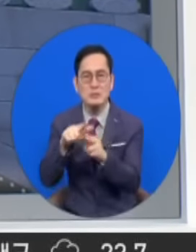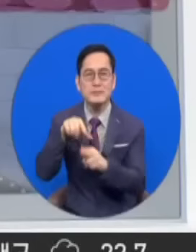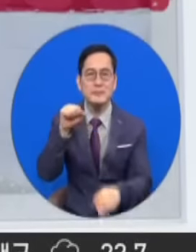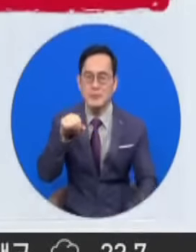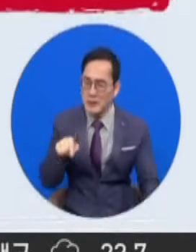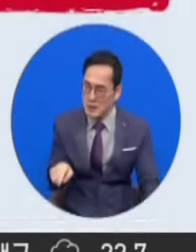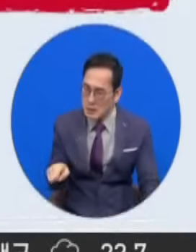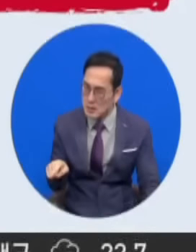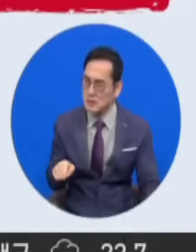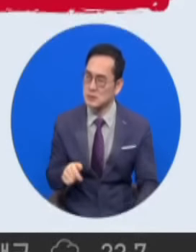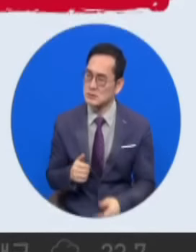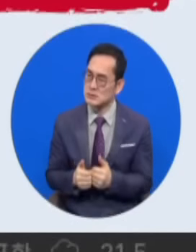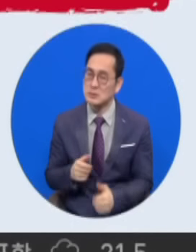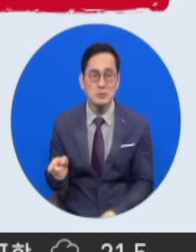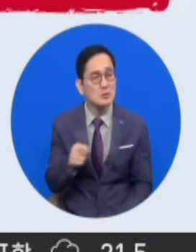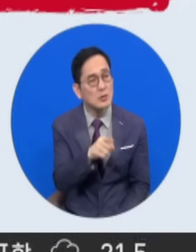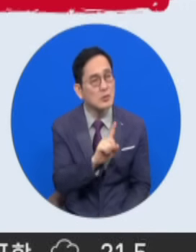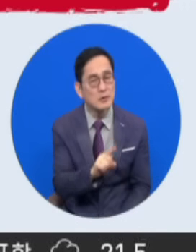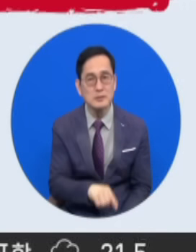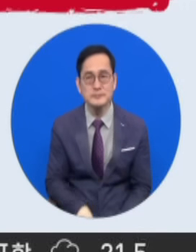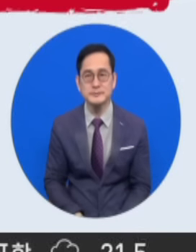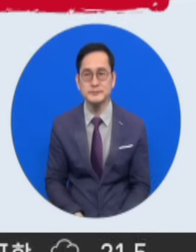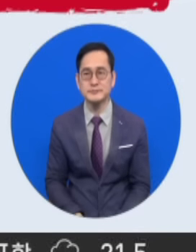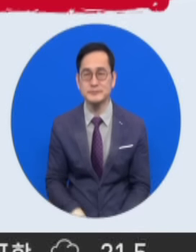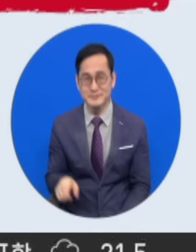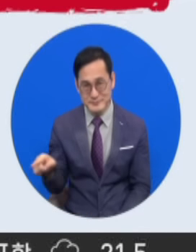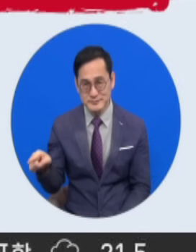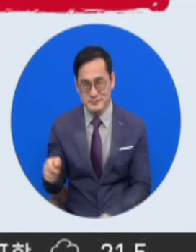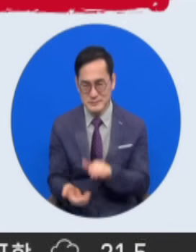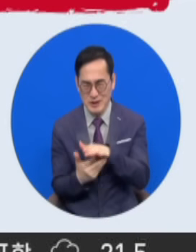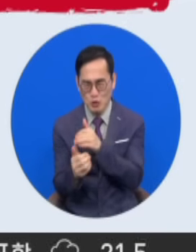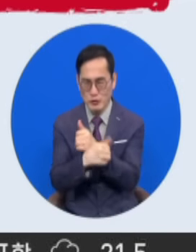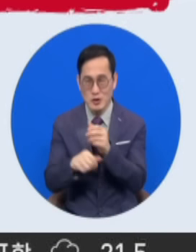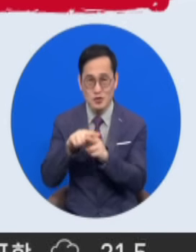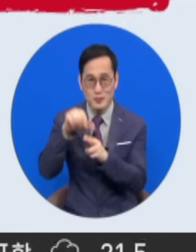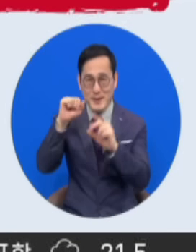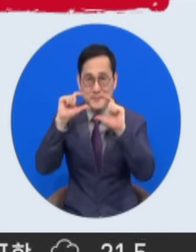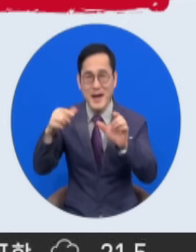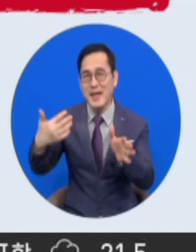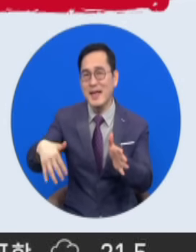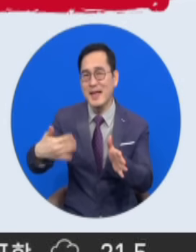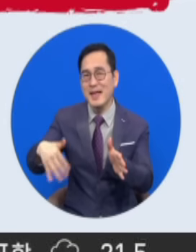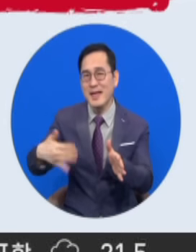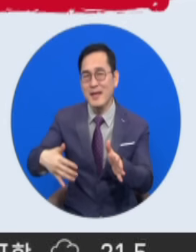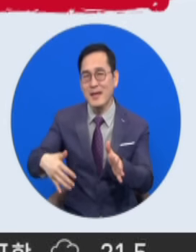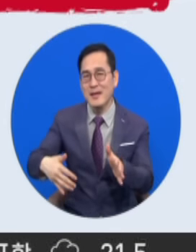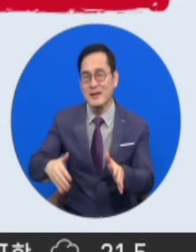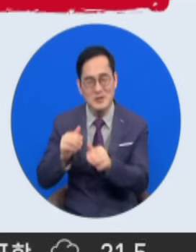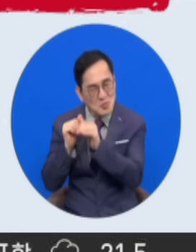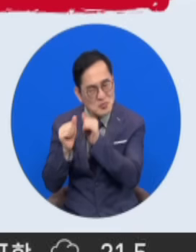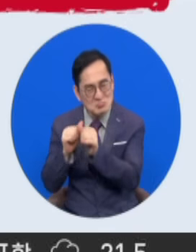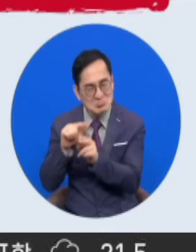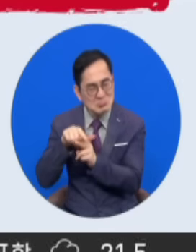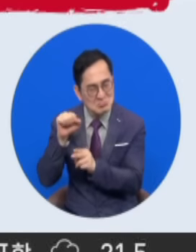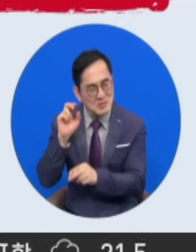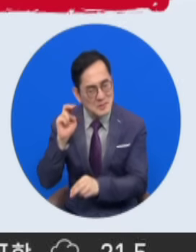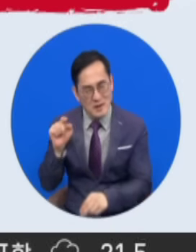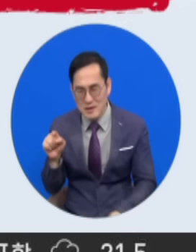것 같아요. 근데 아직 뭐 최고위원 이제 정식으로 출마 선언을 하지 않았는데 지금 이제 민주당